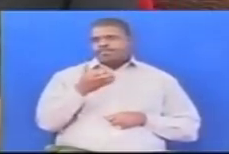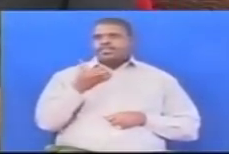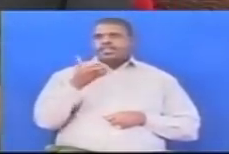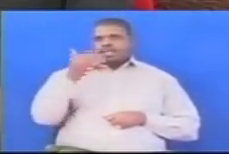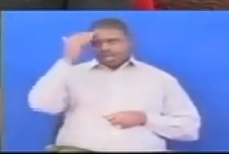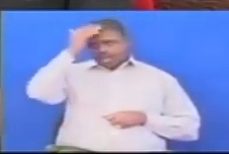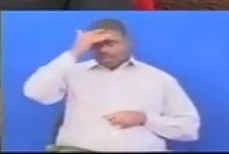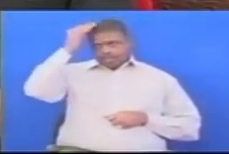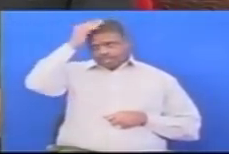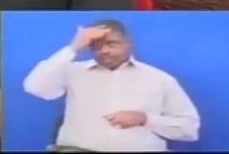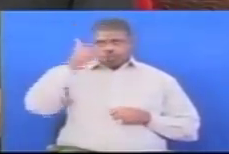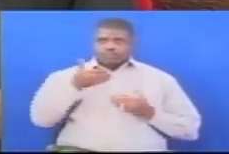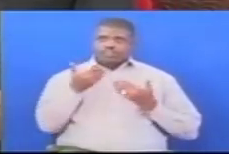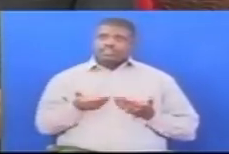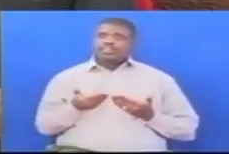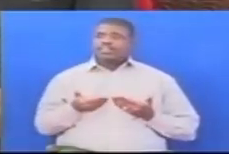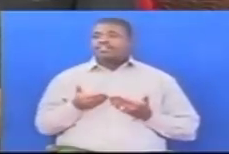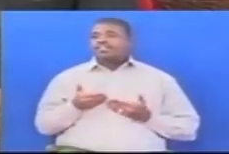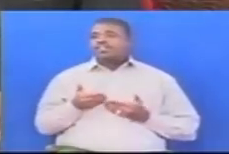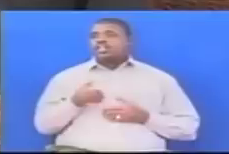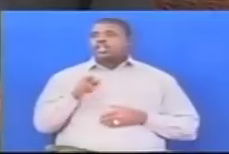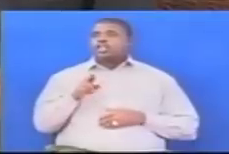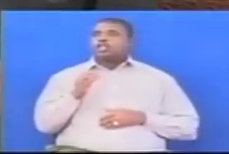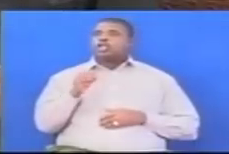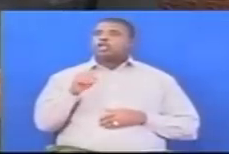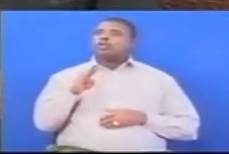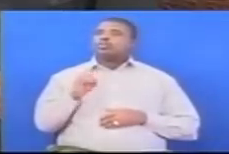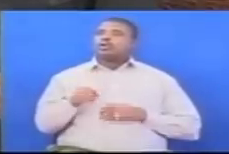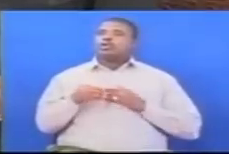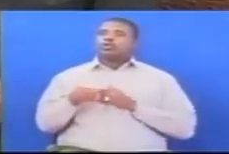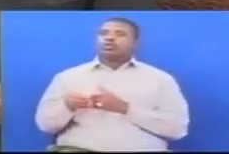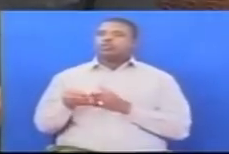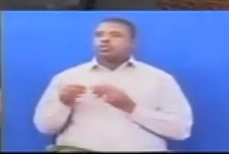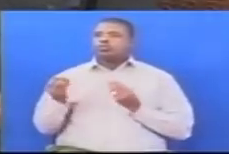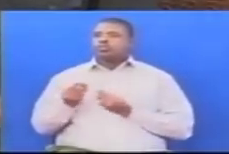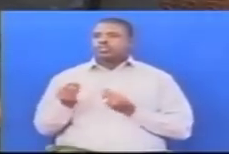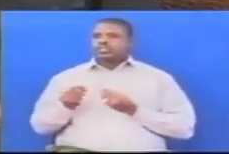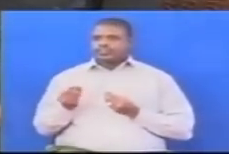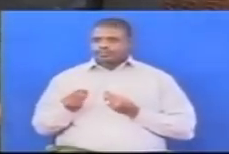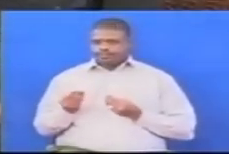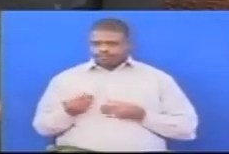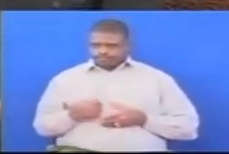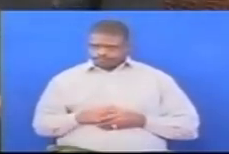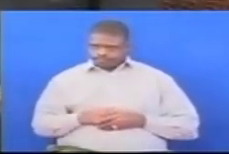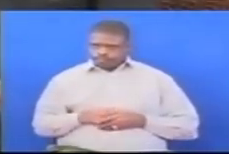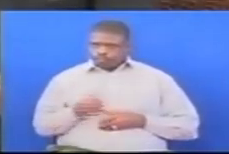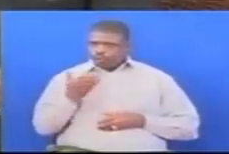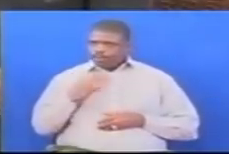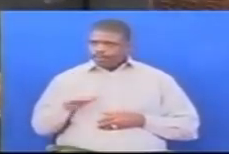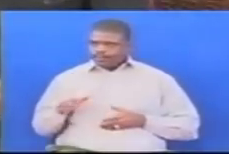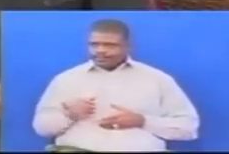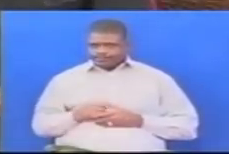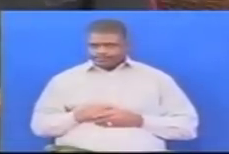sasa nadhani Rombo ni wilaya inaongoza kwa uhaba wa maji pale mkoani. Pamoja na hayo mheshimiwa mwenyekiti.